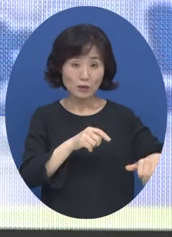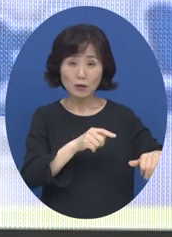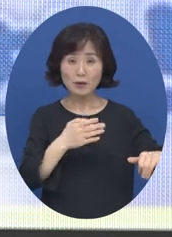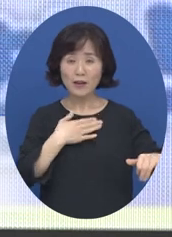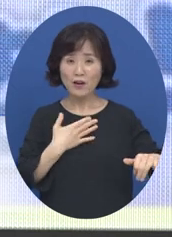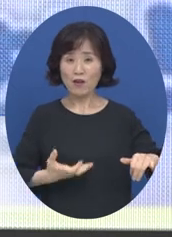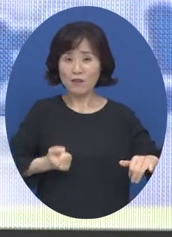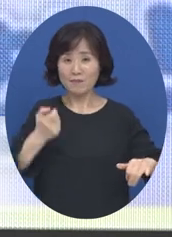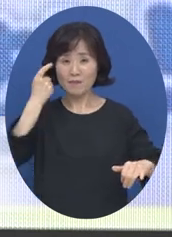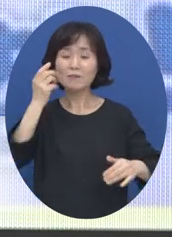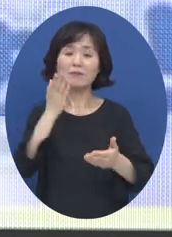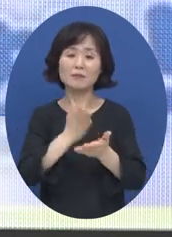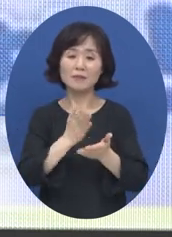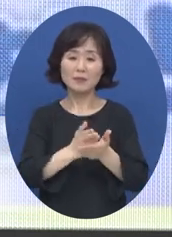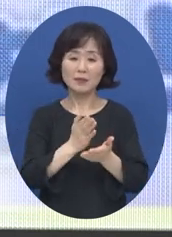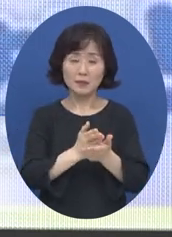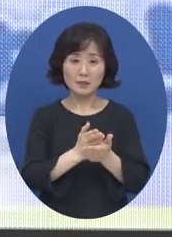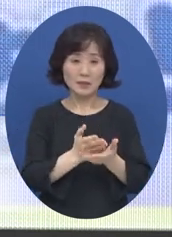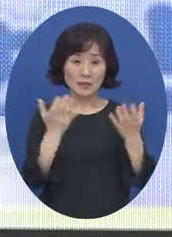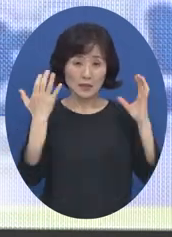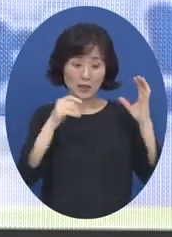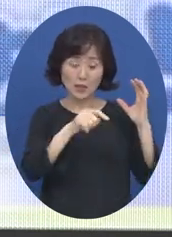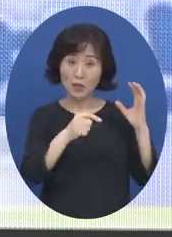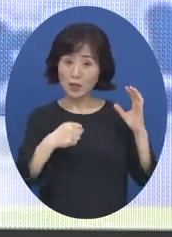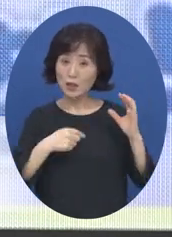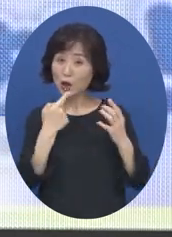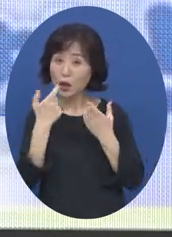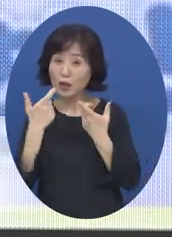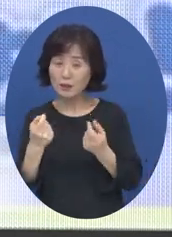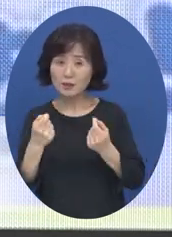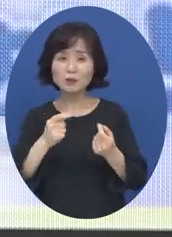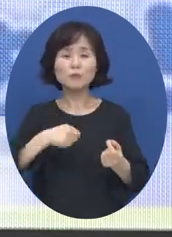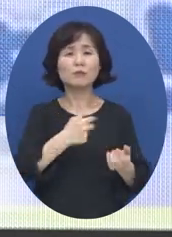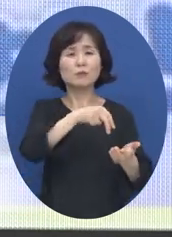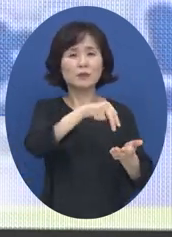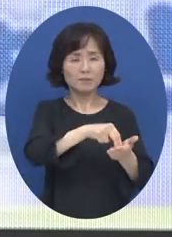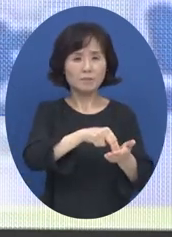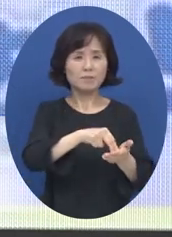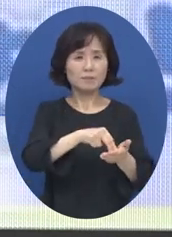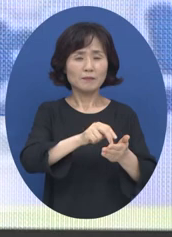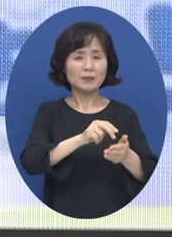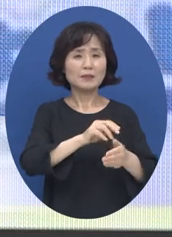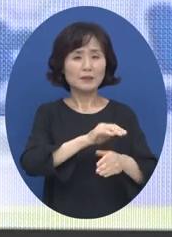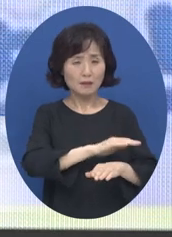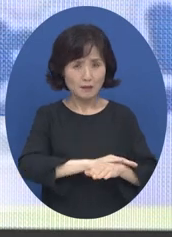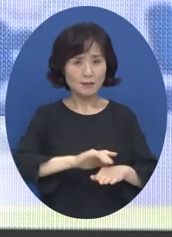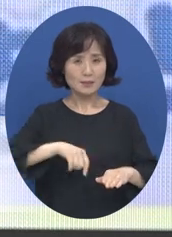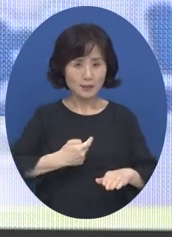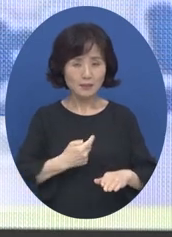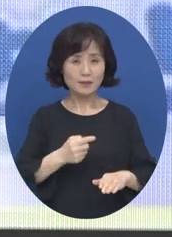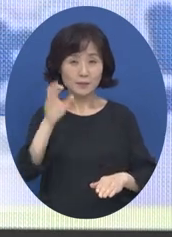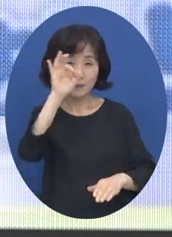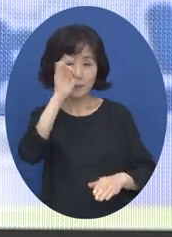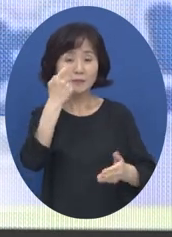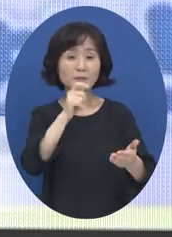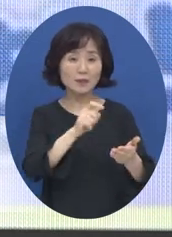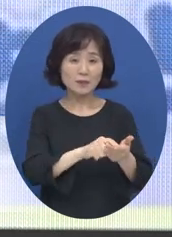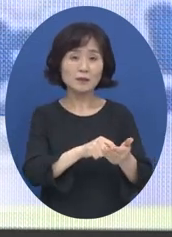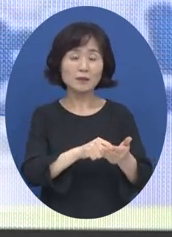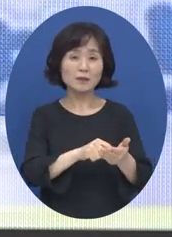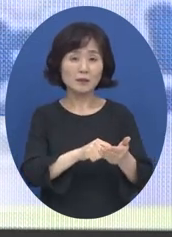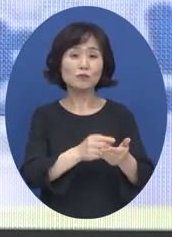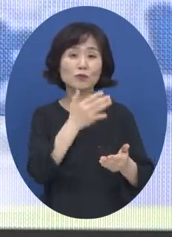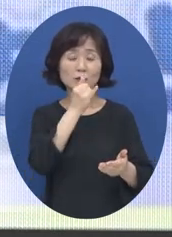구성물로 느껴서는 안 되고 아이가 나 또한 나처럼 독립적으로 잘 자기 것을 찾아서 갈 수